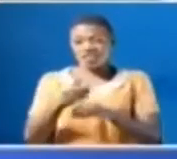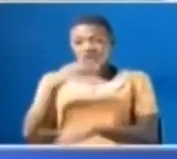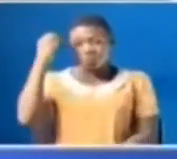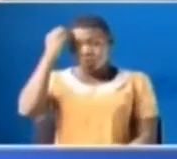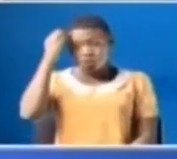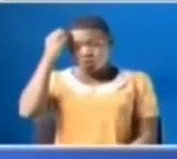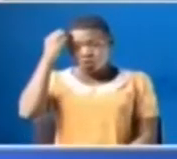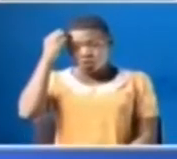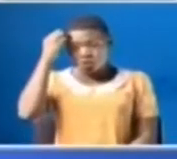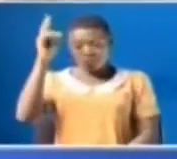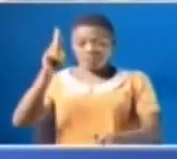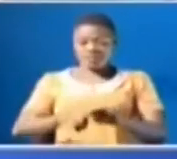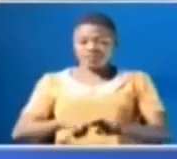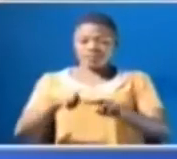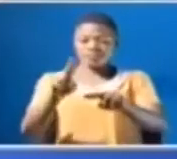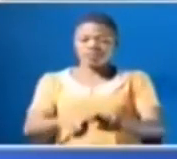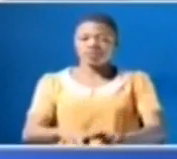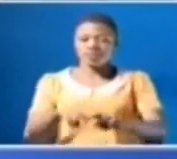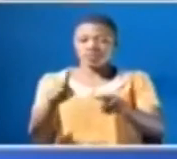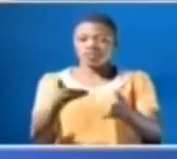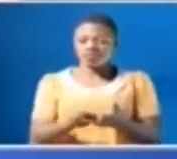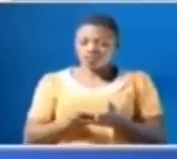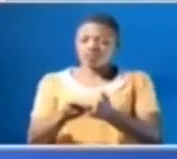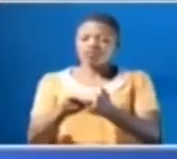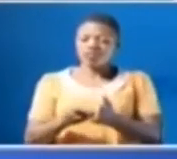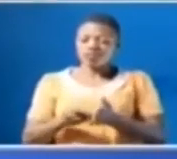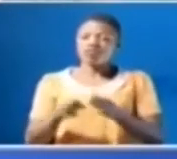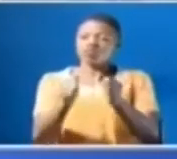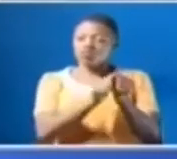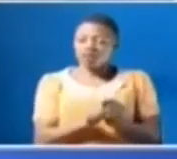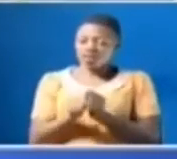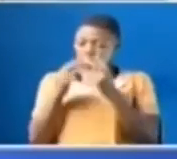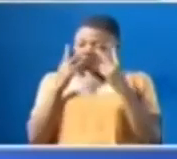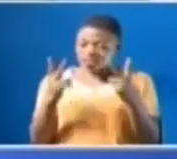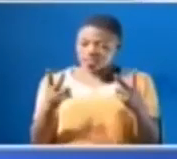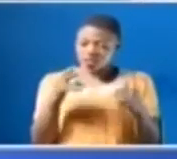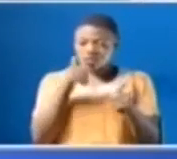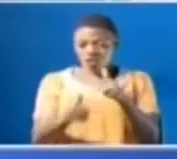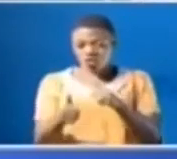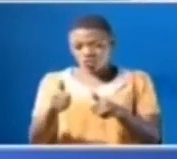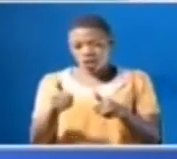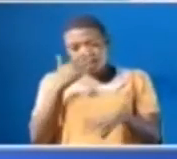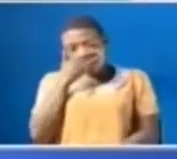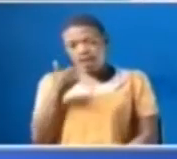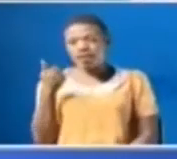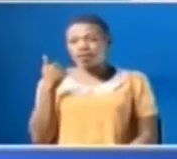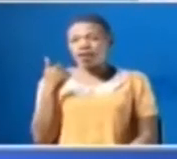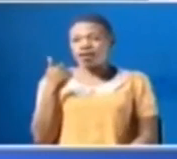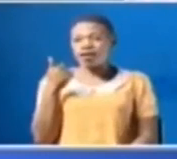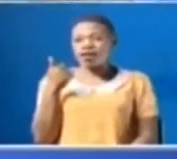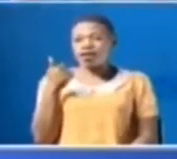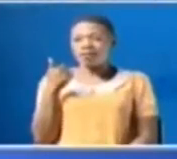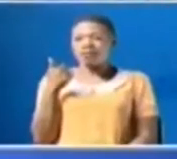kwenye meza, wao pia walete mawaidha yao, na pamoja tuweze kuona ni gani ambalo tunaweza tukalichukulia kwa